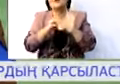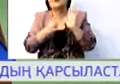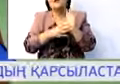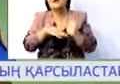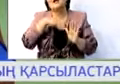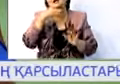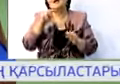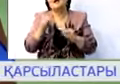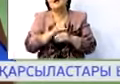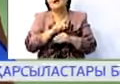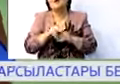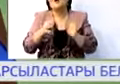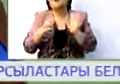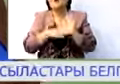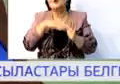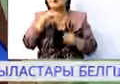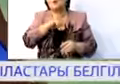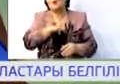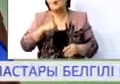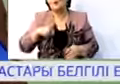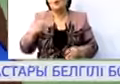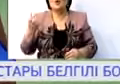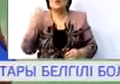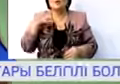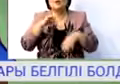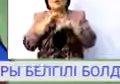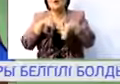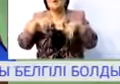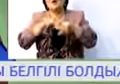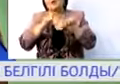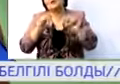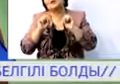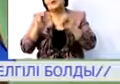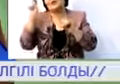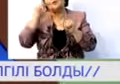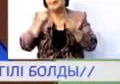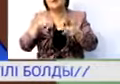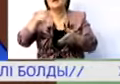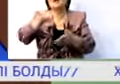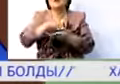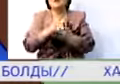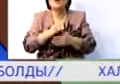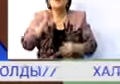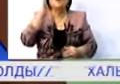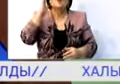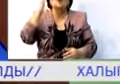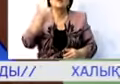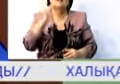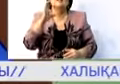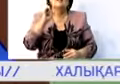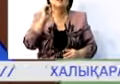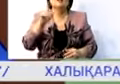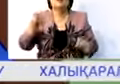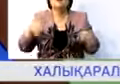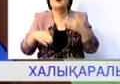өзінің тәрбиесінде алып, 9 сыныпта өзі мені сол Қызылордаға апарып колледжге тапсыруыма себепкер болды. Болашақтағы Серік Ибрагимовті